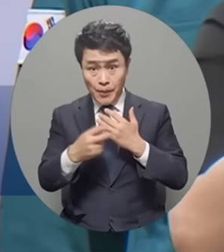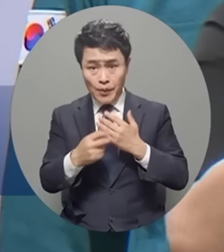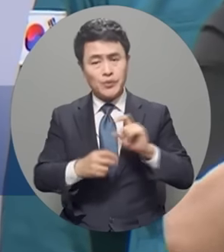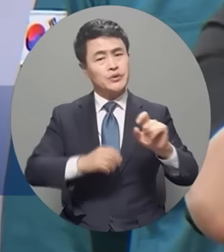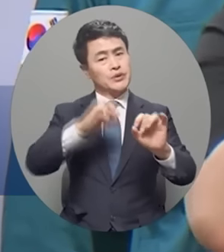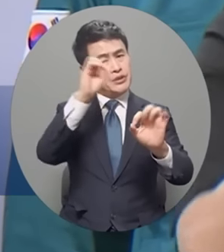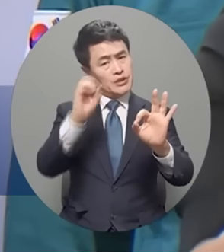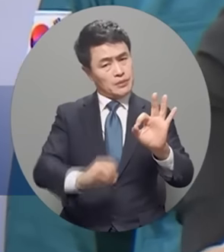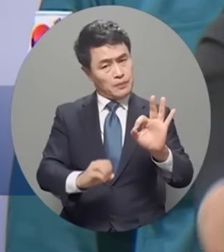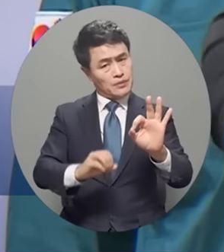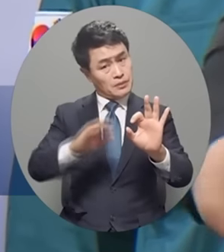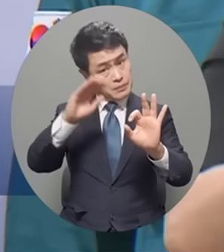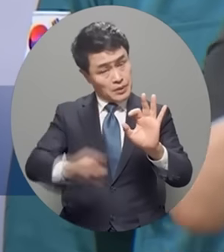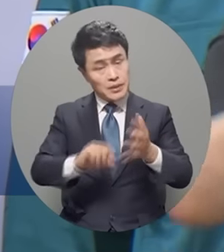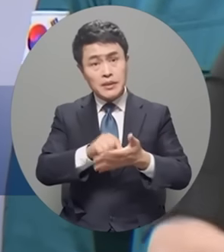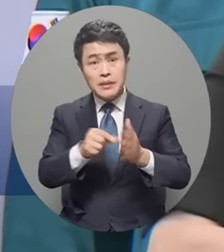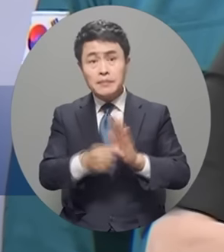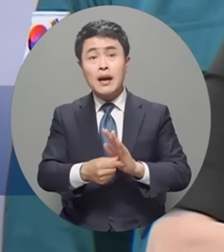10% 미만의